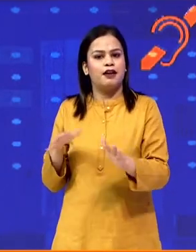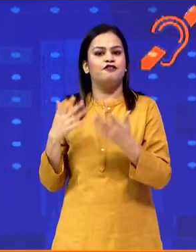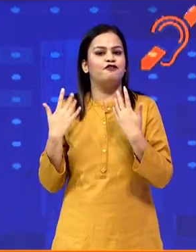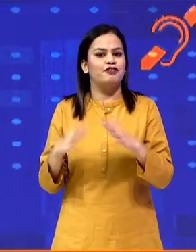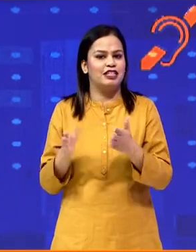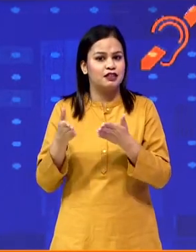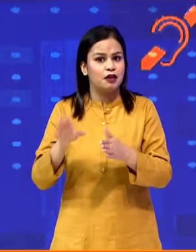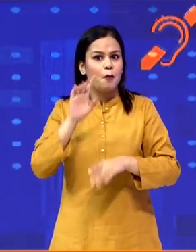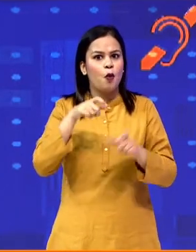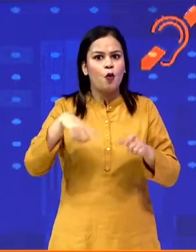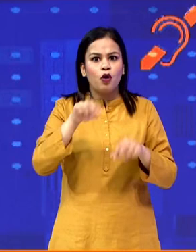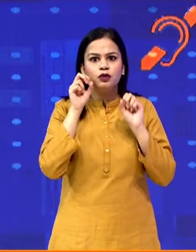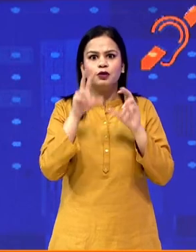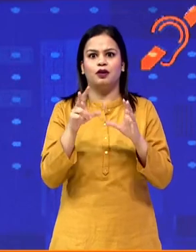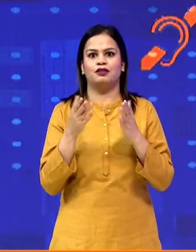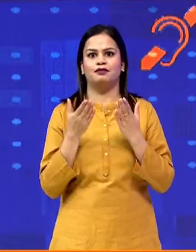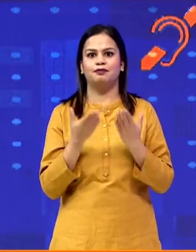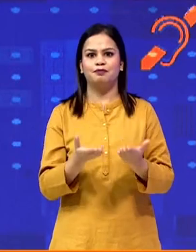दिया